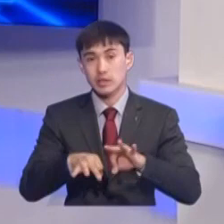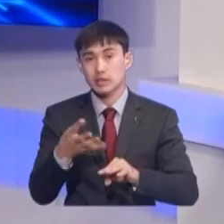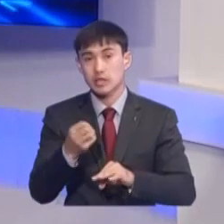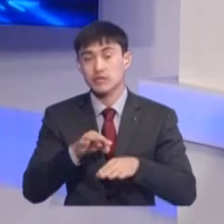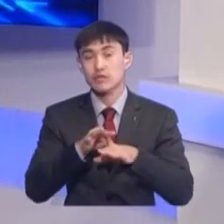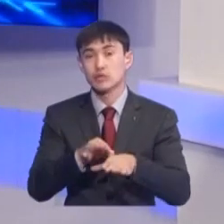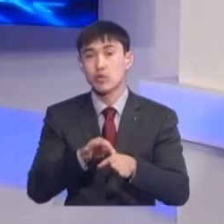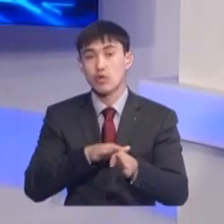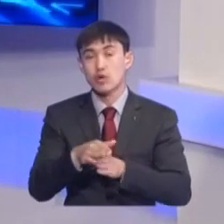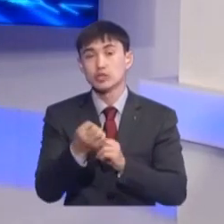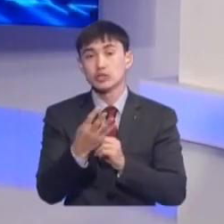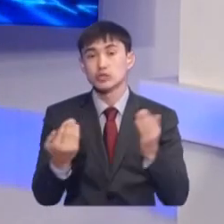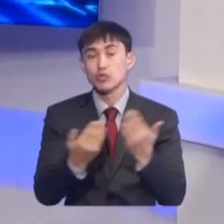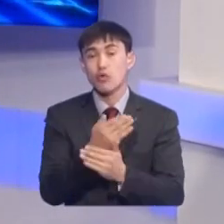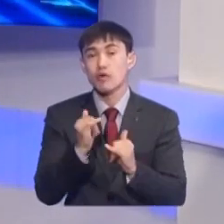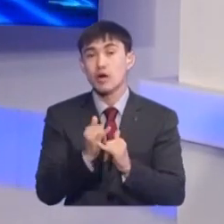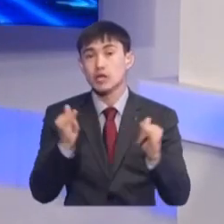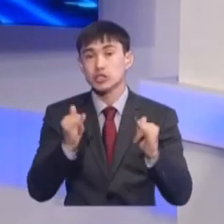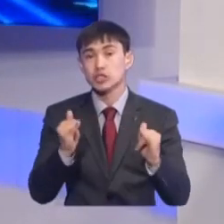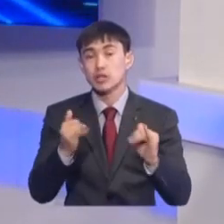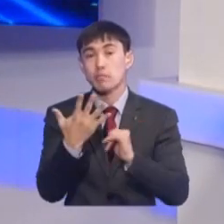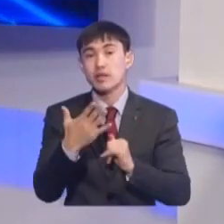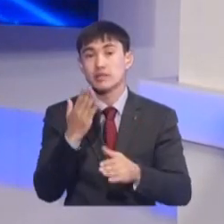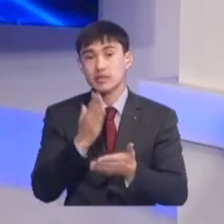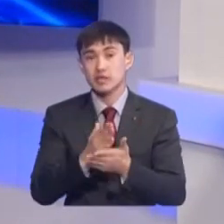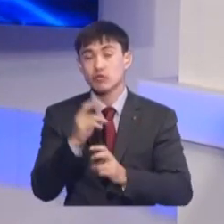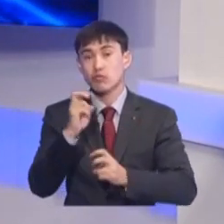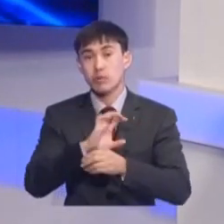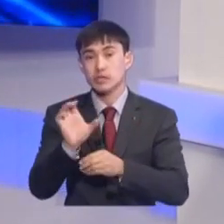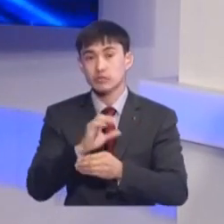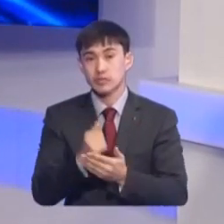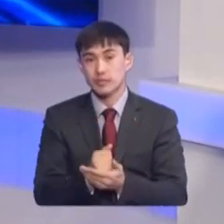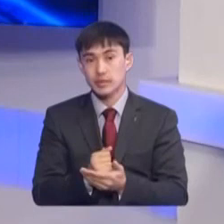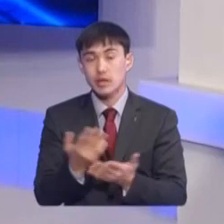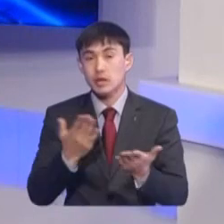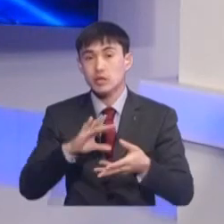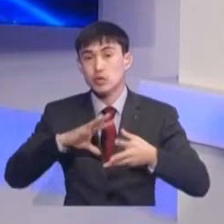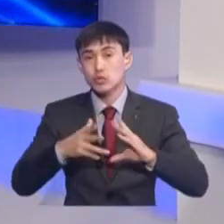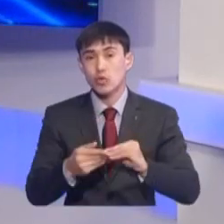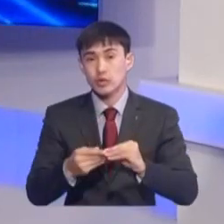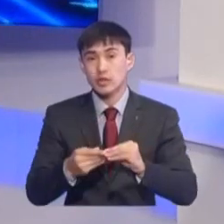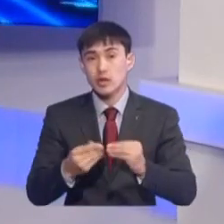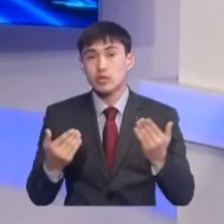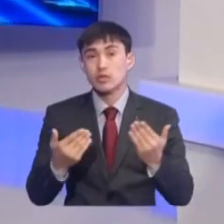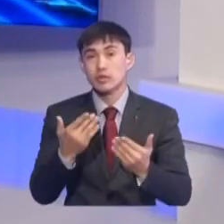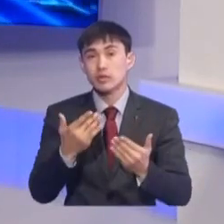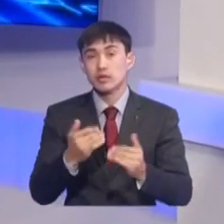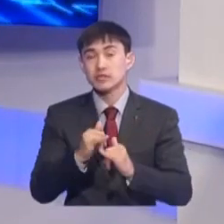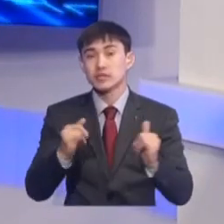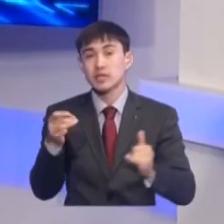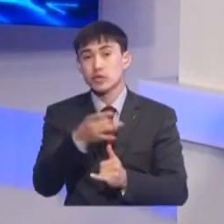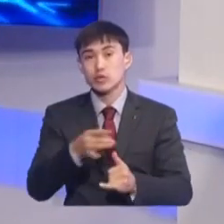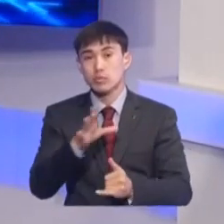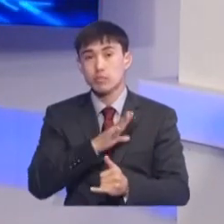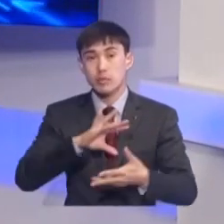также введено в эксплуатацию 14 новых и расширено пять действующих производств такие итоги индустриально-инновационного развития